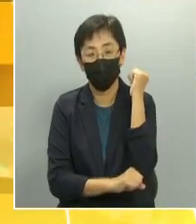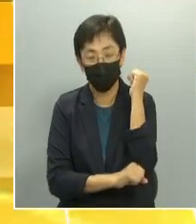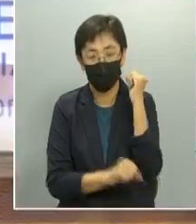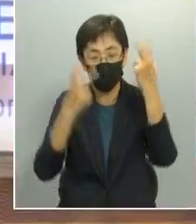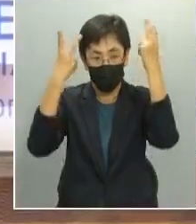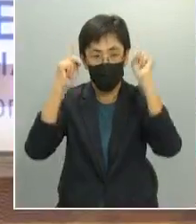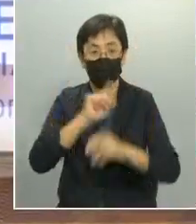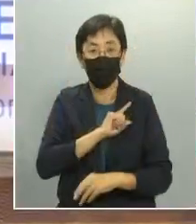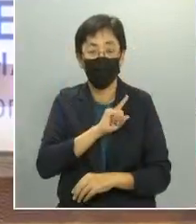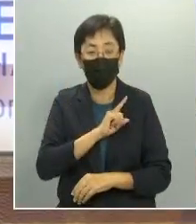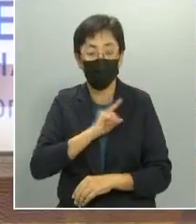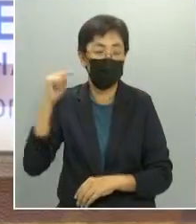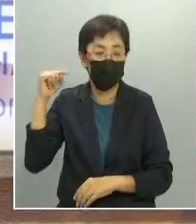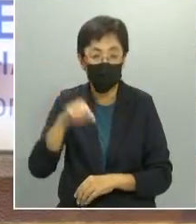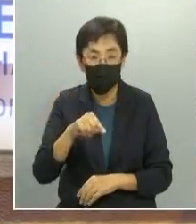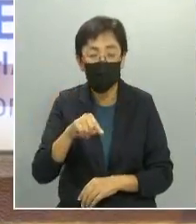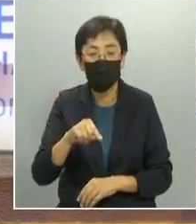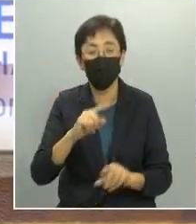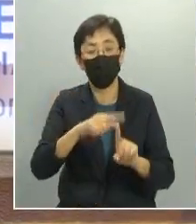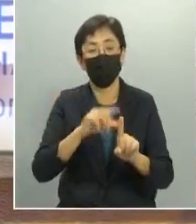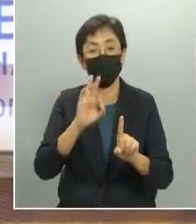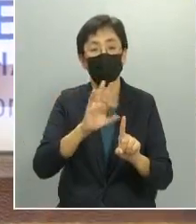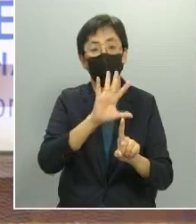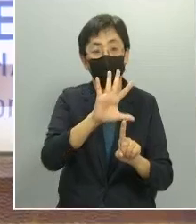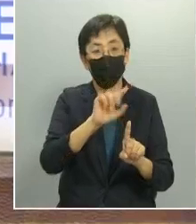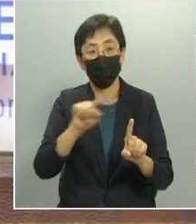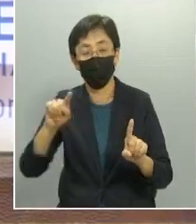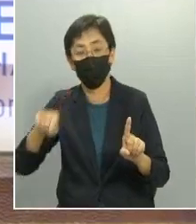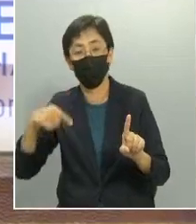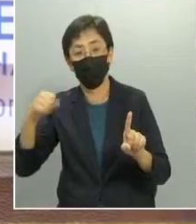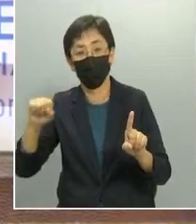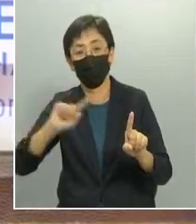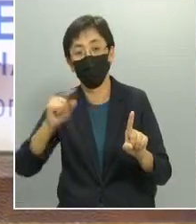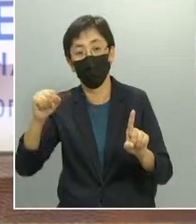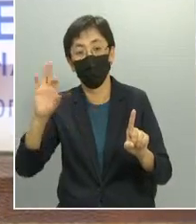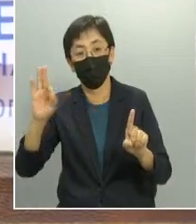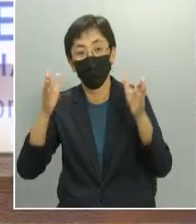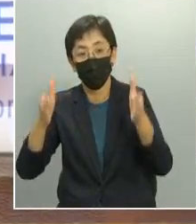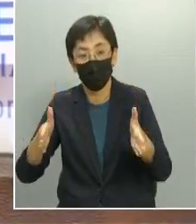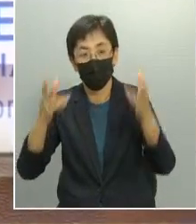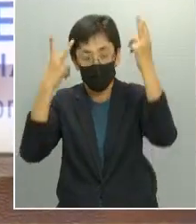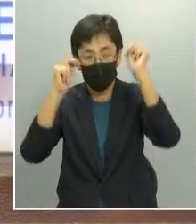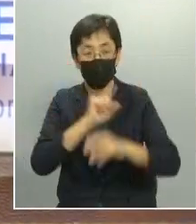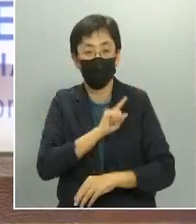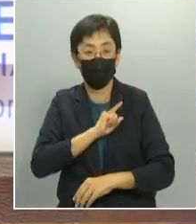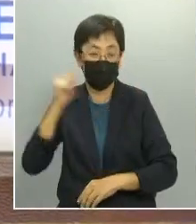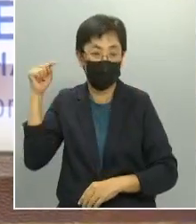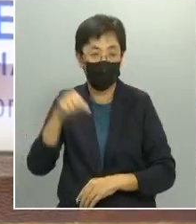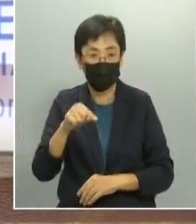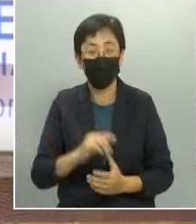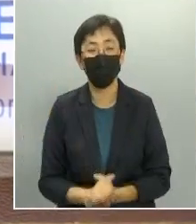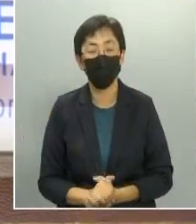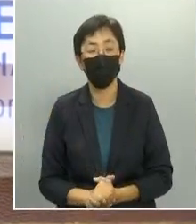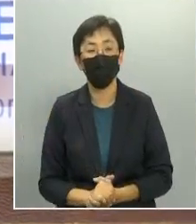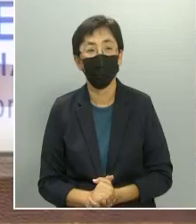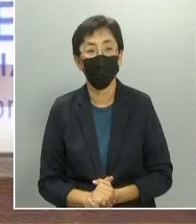ฐมนตรีนะแปลว่าที่กำหนดออกมา5กันยาถึง19ตุลานายกประยุทธ์สั่งคุณธนกรเนี่ยบอกว่